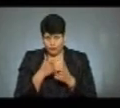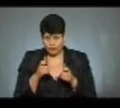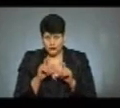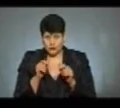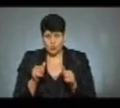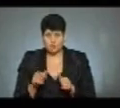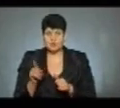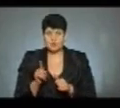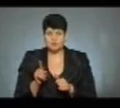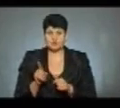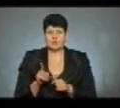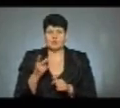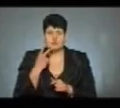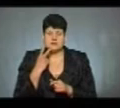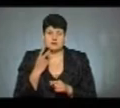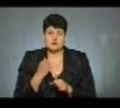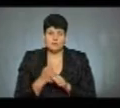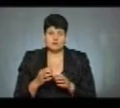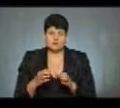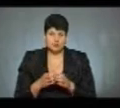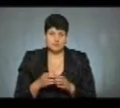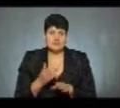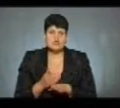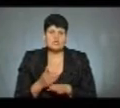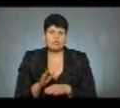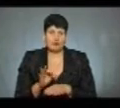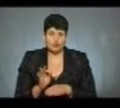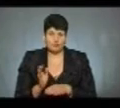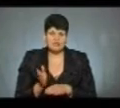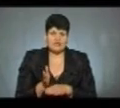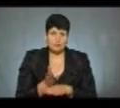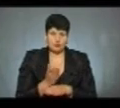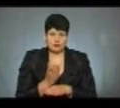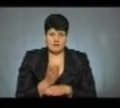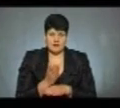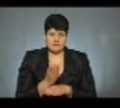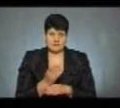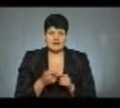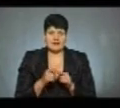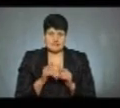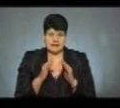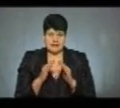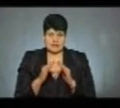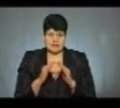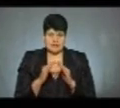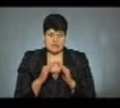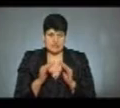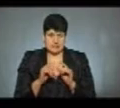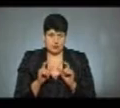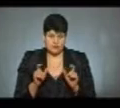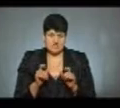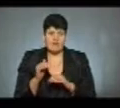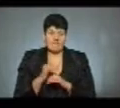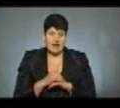що постійно діюча робоча група частково демонтувала даний кіоск. Вечором, в